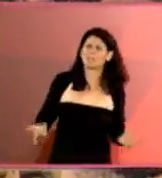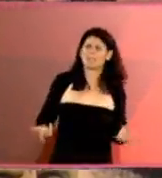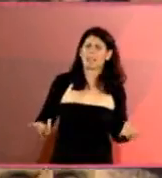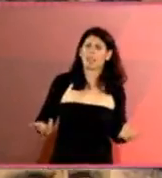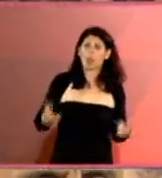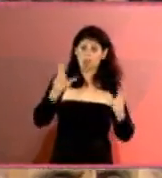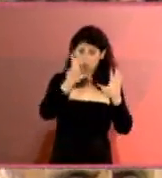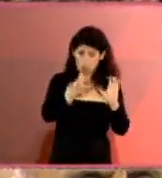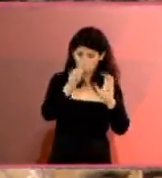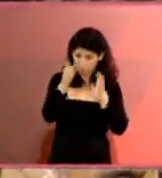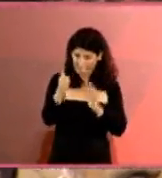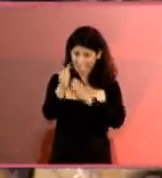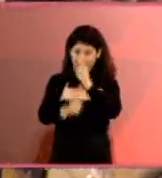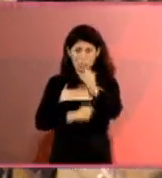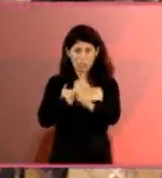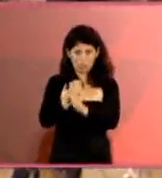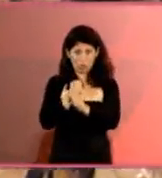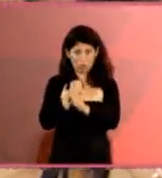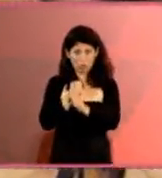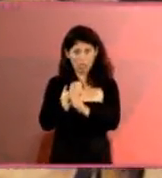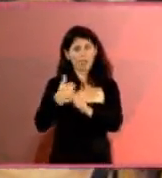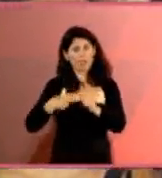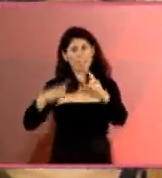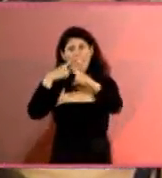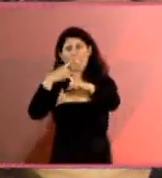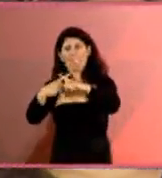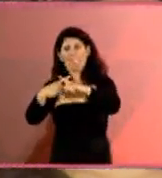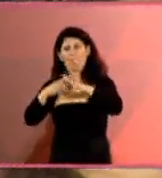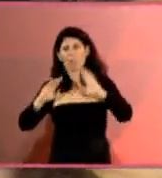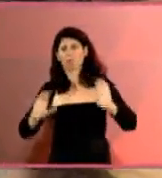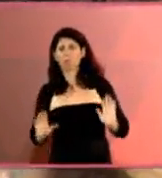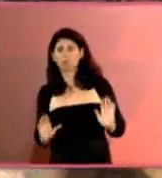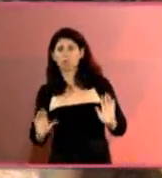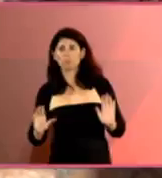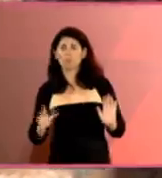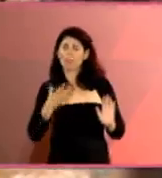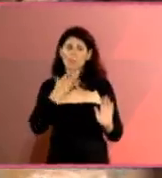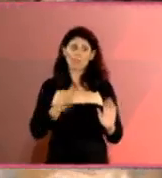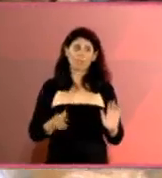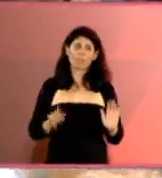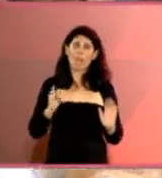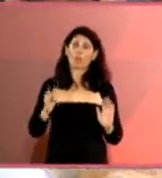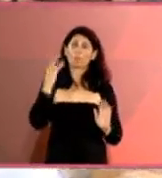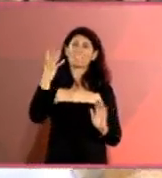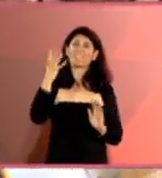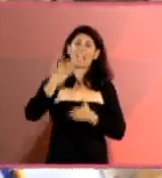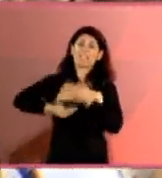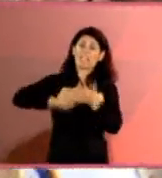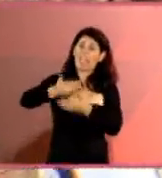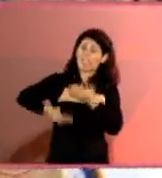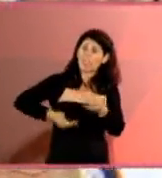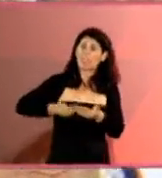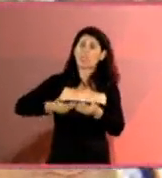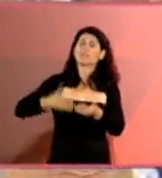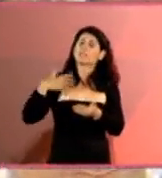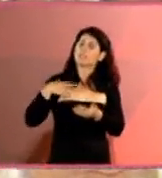ότι σε 86 χρόνια θα ρεφάρουμε παιδιά? Και άρα άλλες 4 γενιές να ζήσουν στην